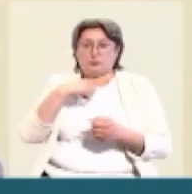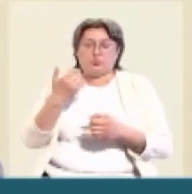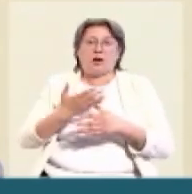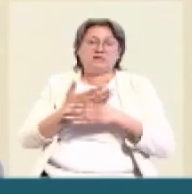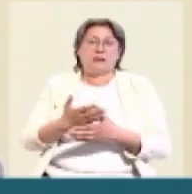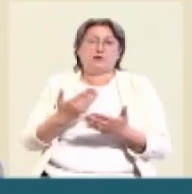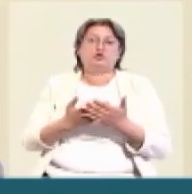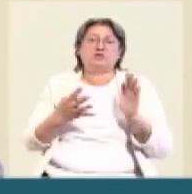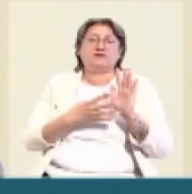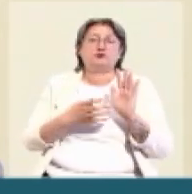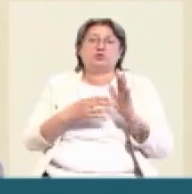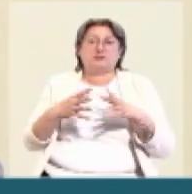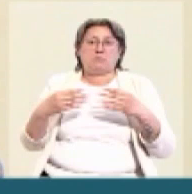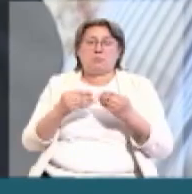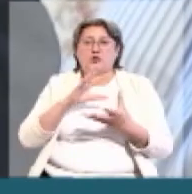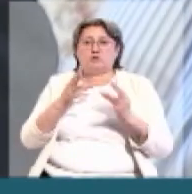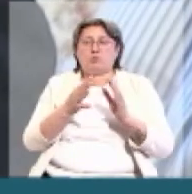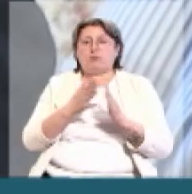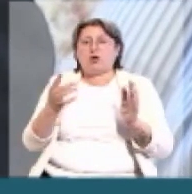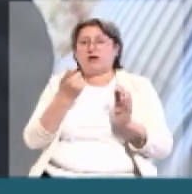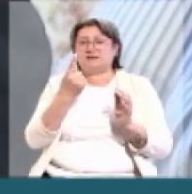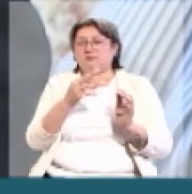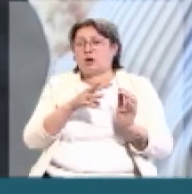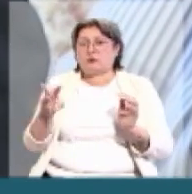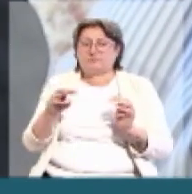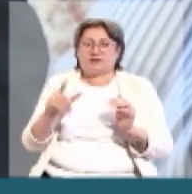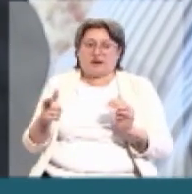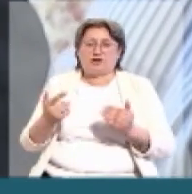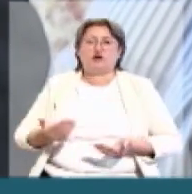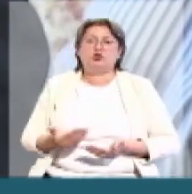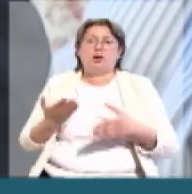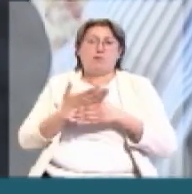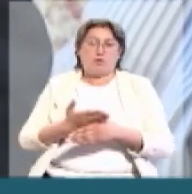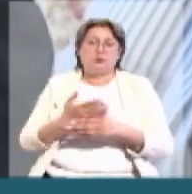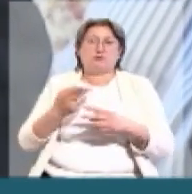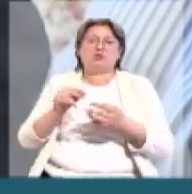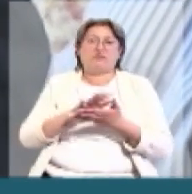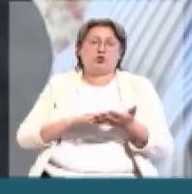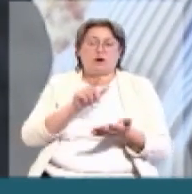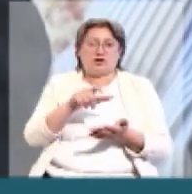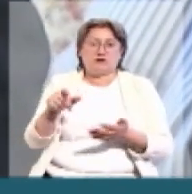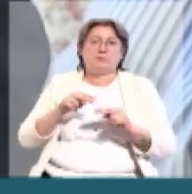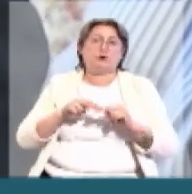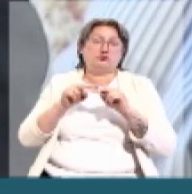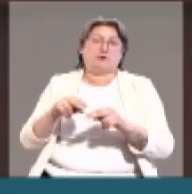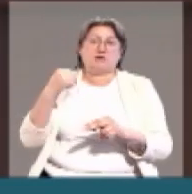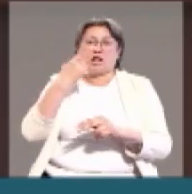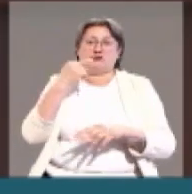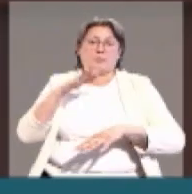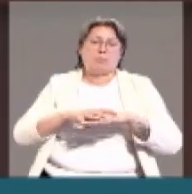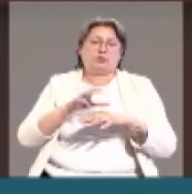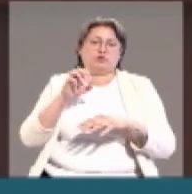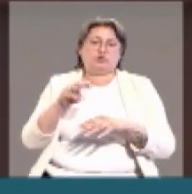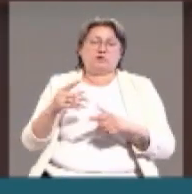году оказали почти 900 семьям на сумму более 11 миллионов тенге Жилищная помощь по заявлению граждан перечисляется на личные